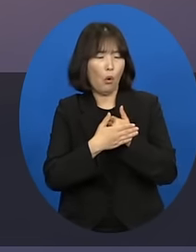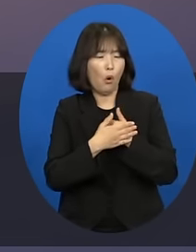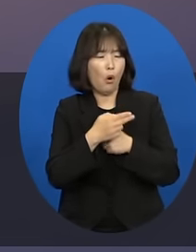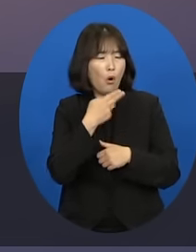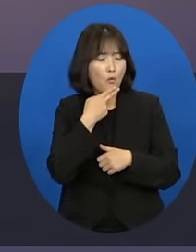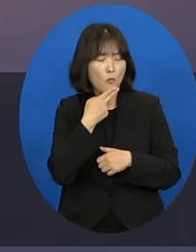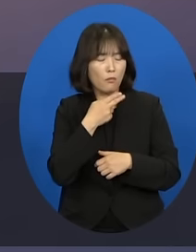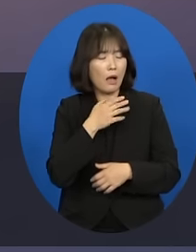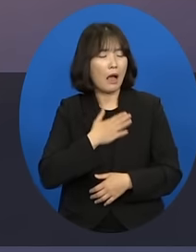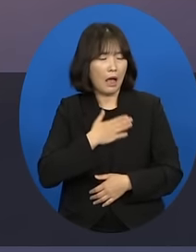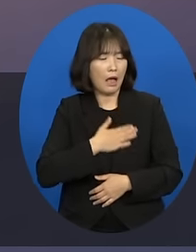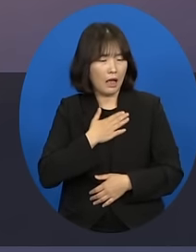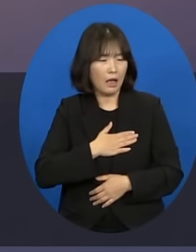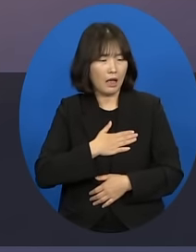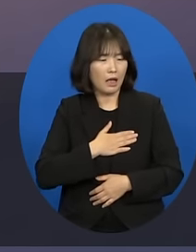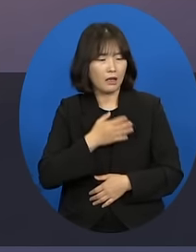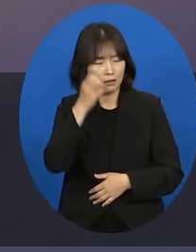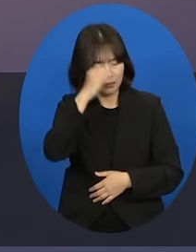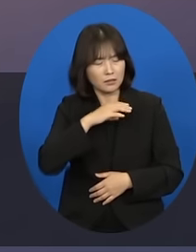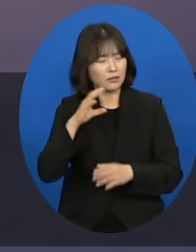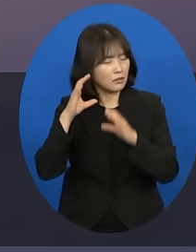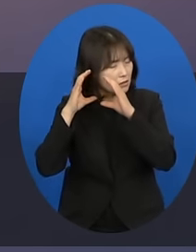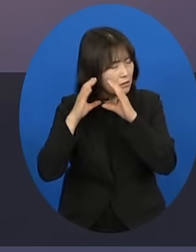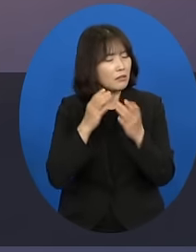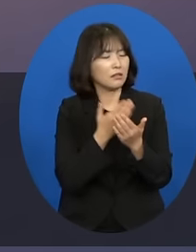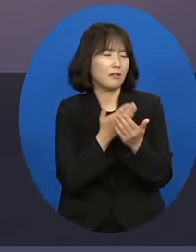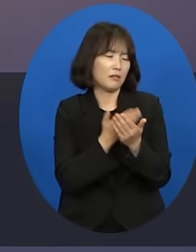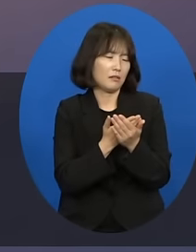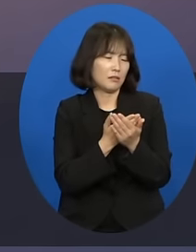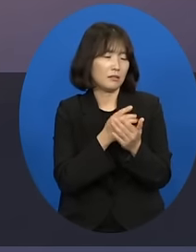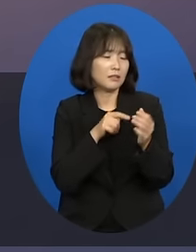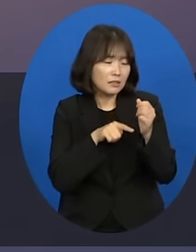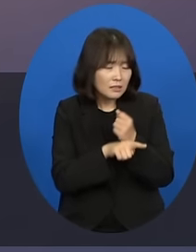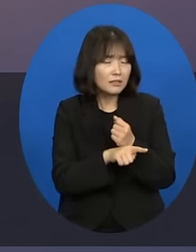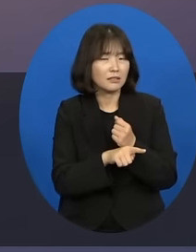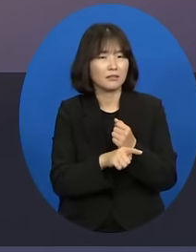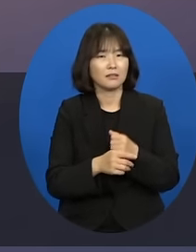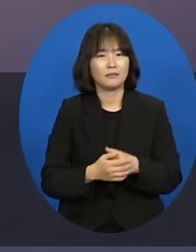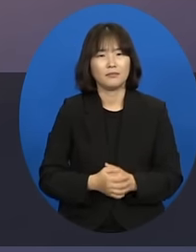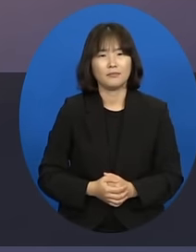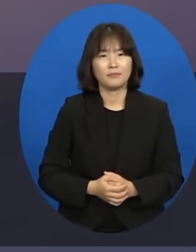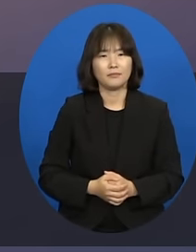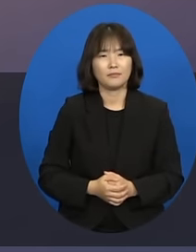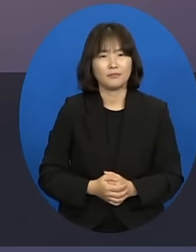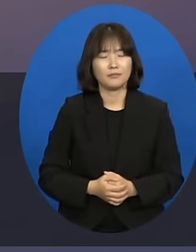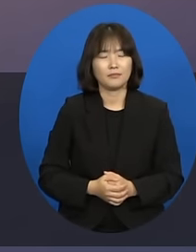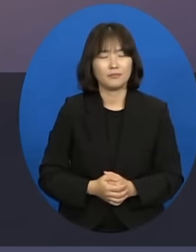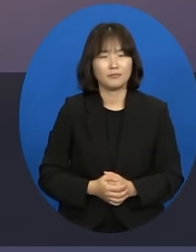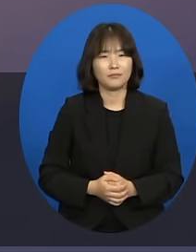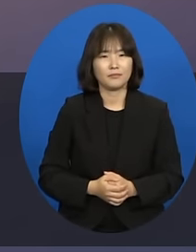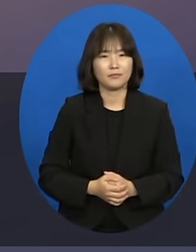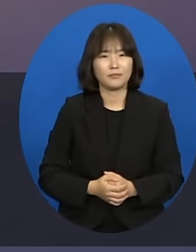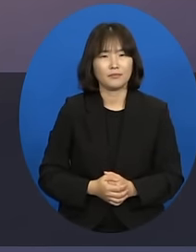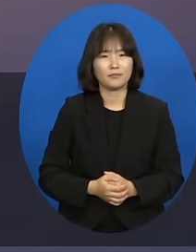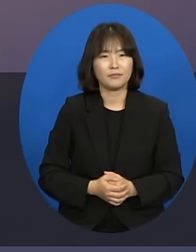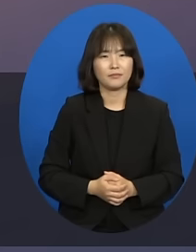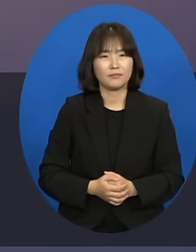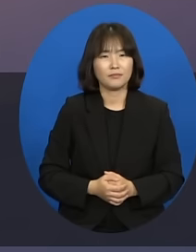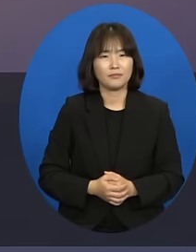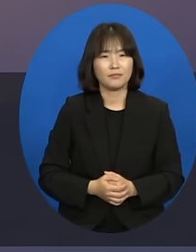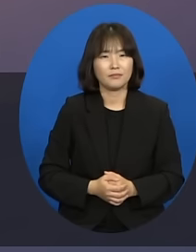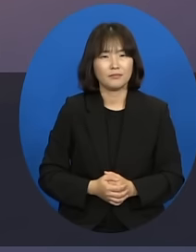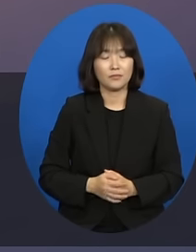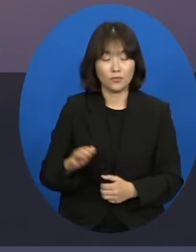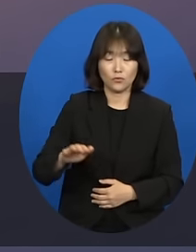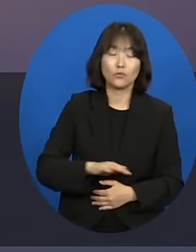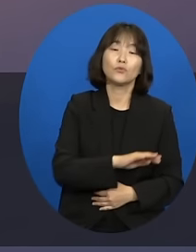근데 나와 같이 같은 선상에 있어줬으면 좋겠다는 거야.